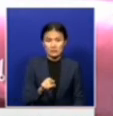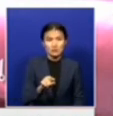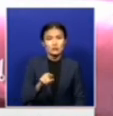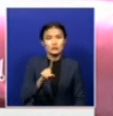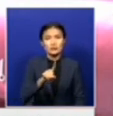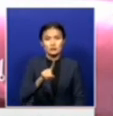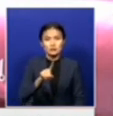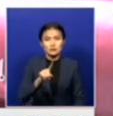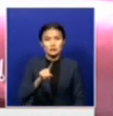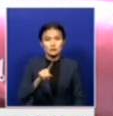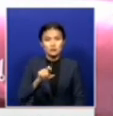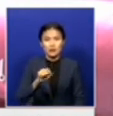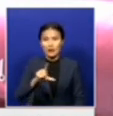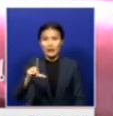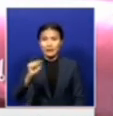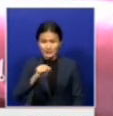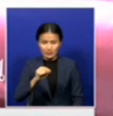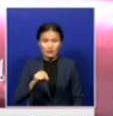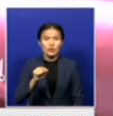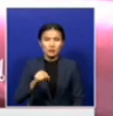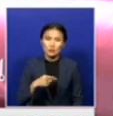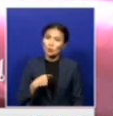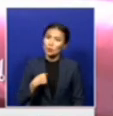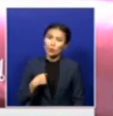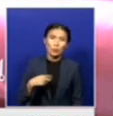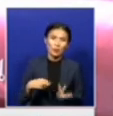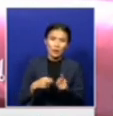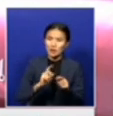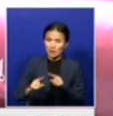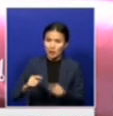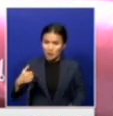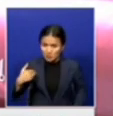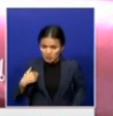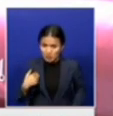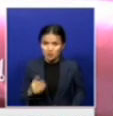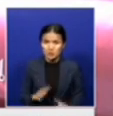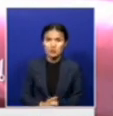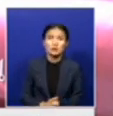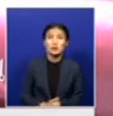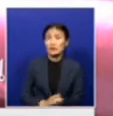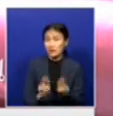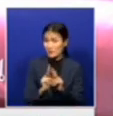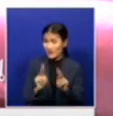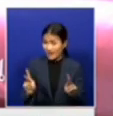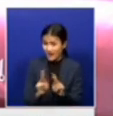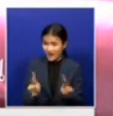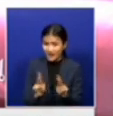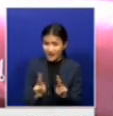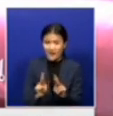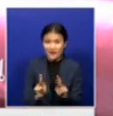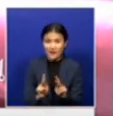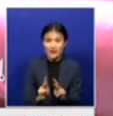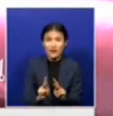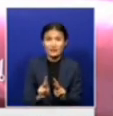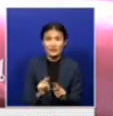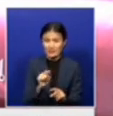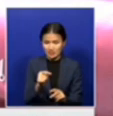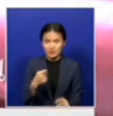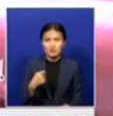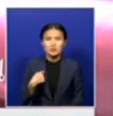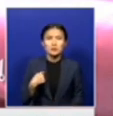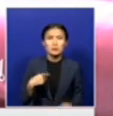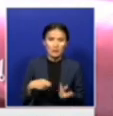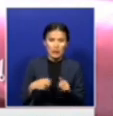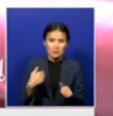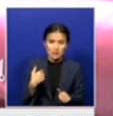การกลั่นกรองการใช้จ่ายเงินกู้ตามมาตรา7ซึ่งประกอบไปด้วยข้าราชการประจำ6ท่านแล้วมีผู้